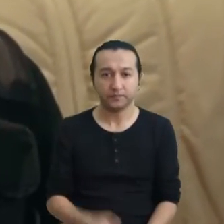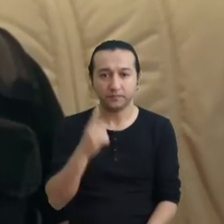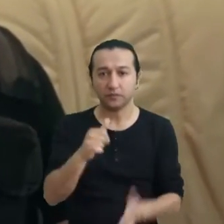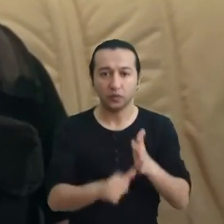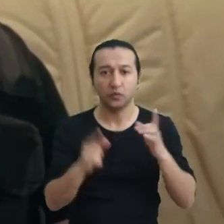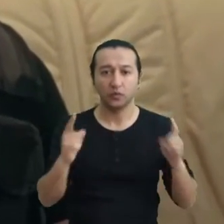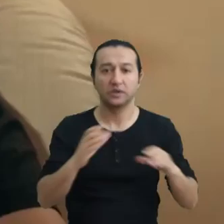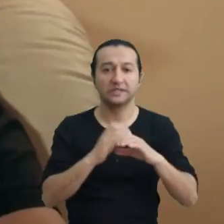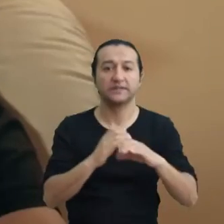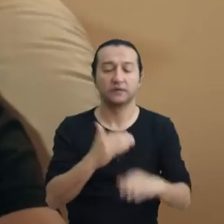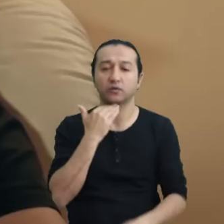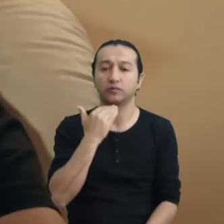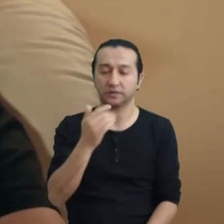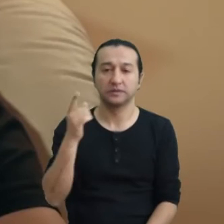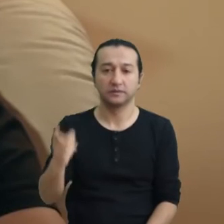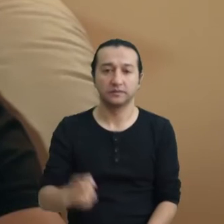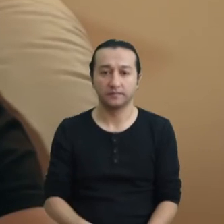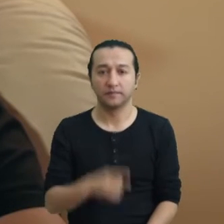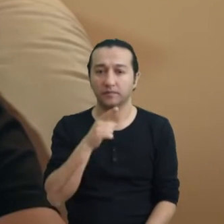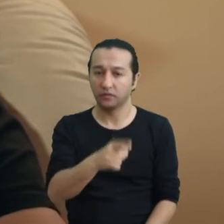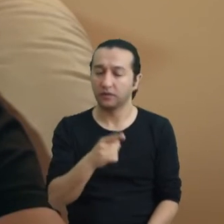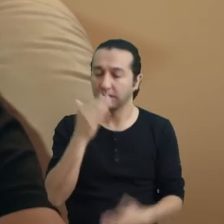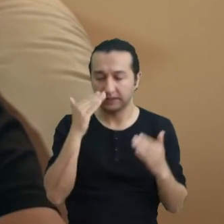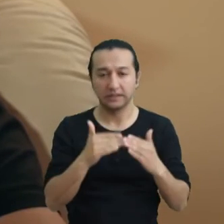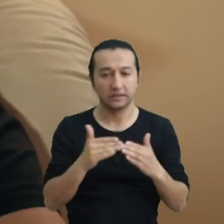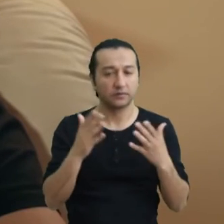Bir süre sevkiyat yapamayacaklar. O da yeter.